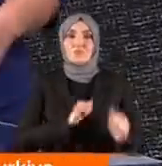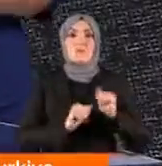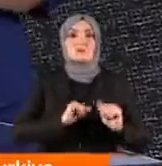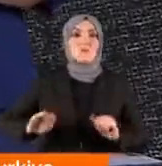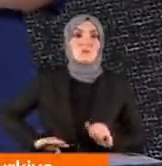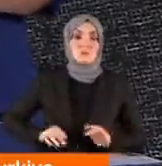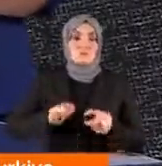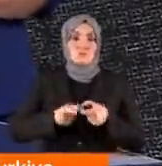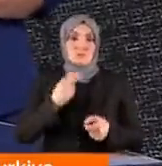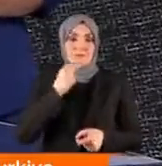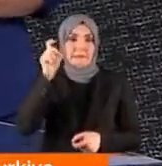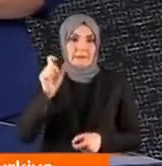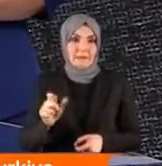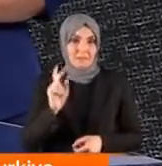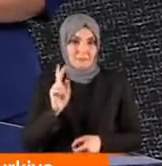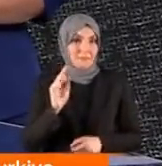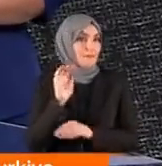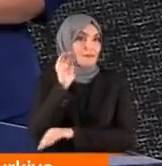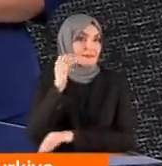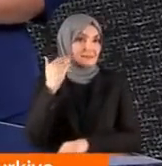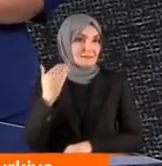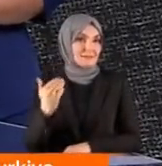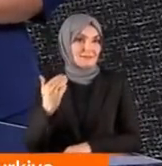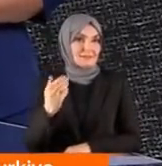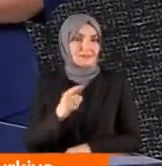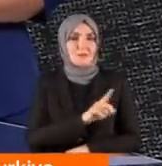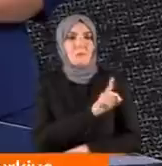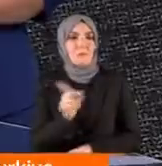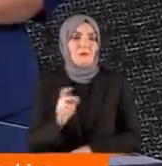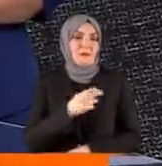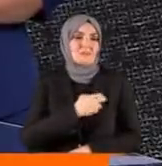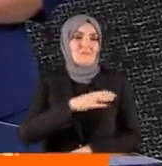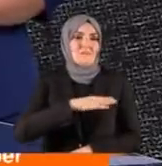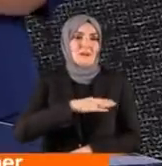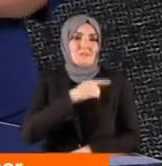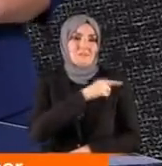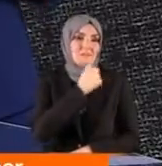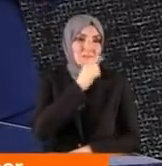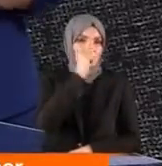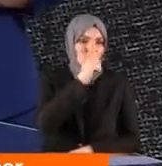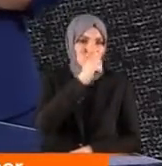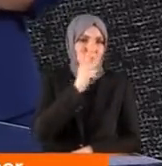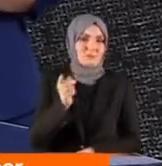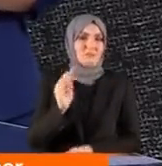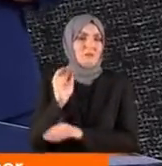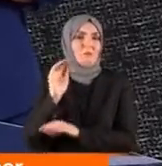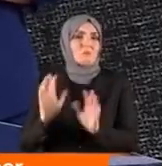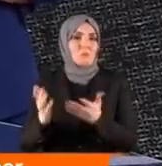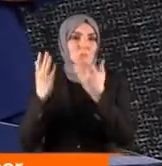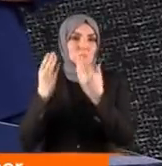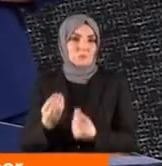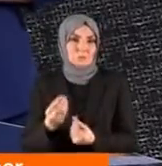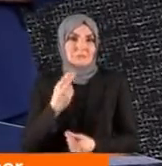üniversiteli Buse Dönmez in hayatı petrolü karşı yüzünden kabusa döndü genç kız hiç tanımadığı bir genç tarafından